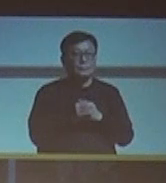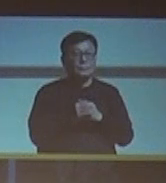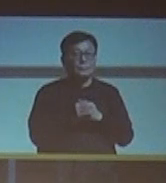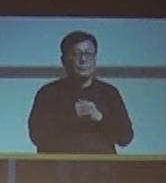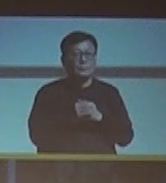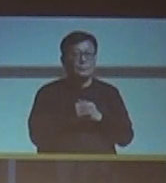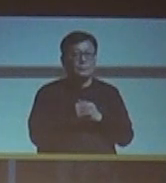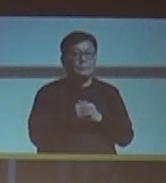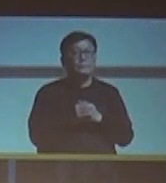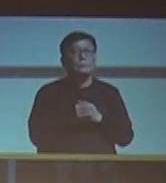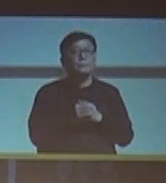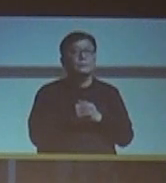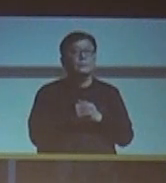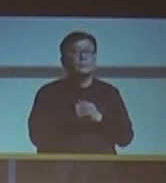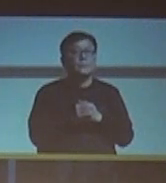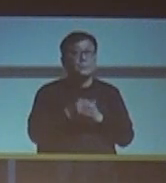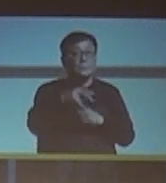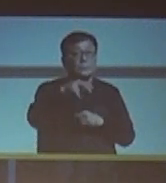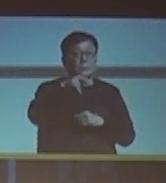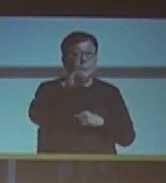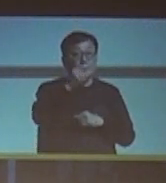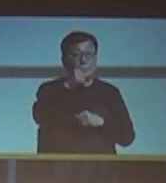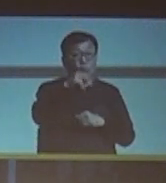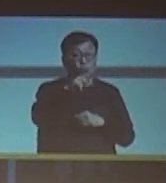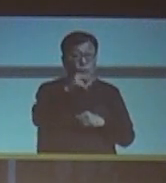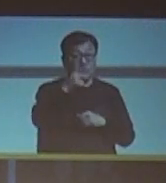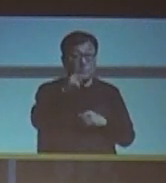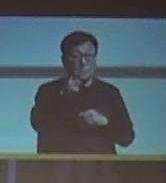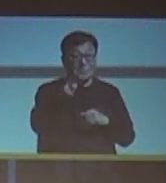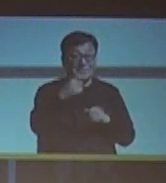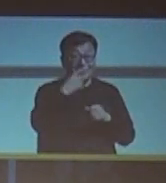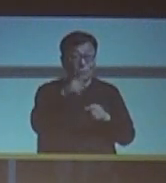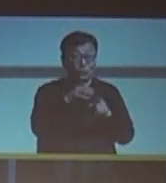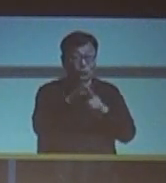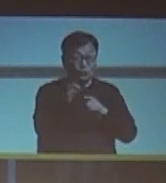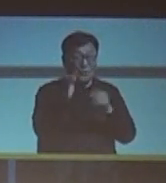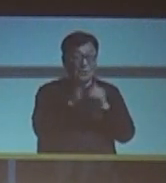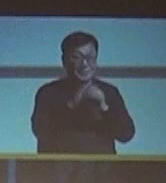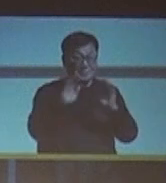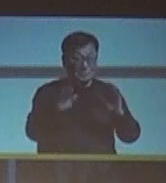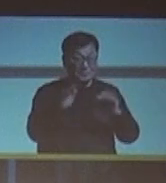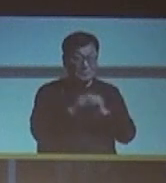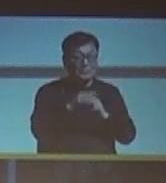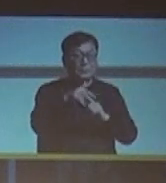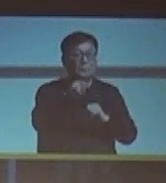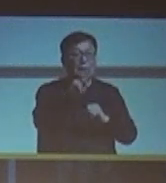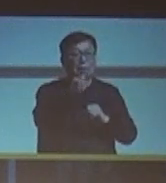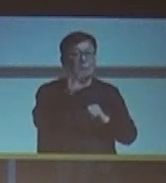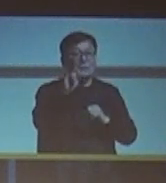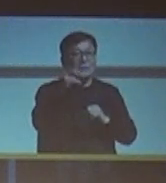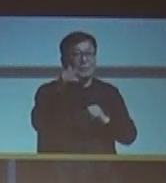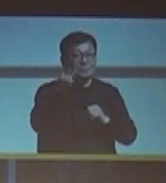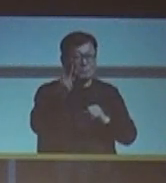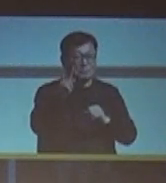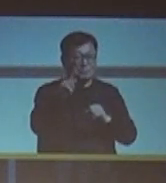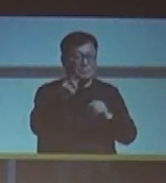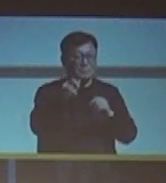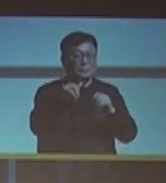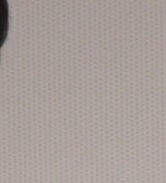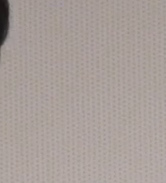네, 신수다 공개 방송 장민남 예, 어느덧 마무리할 시간이 되었습니다.